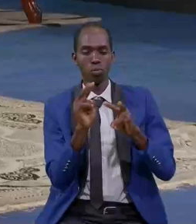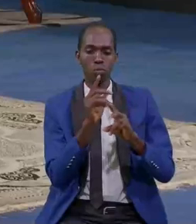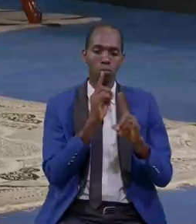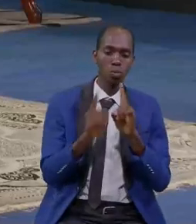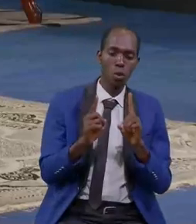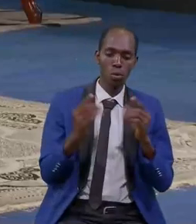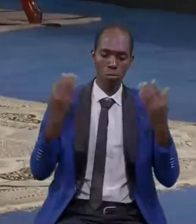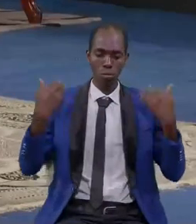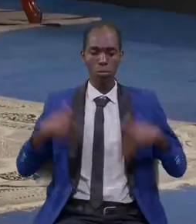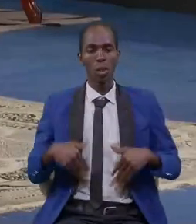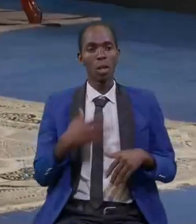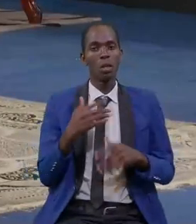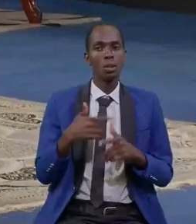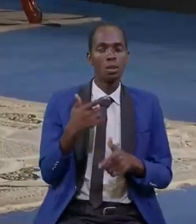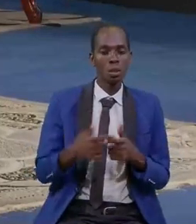ils s'habillent.